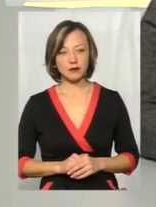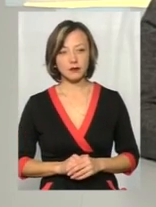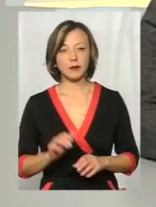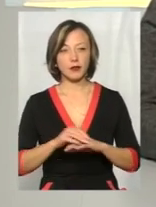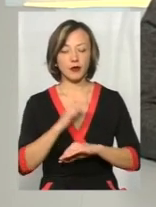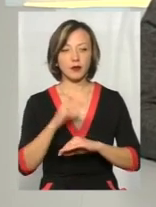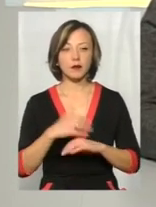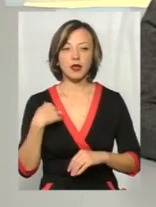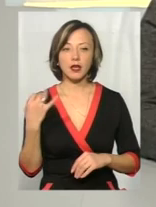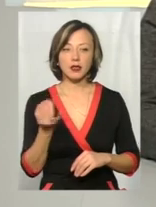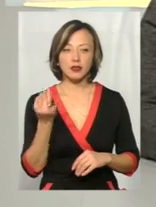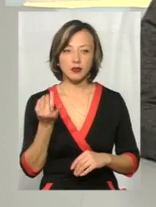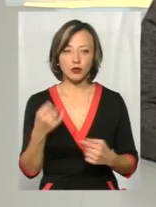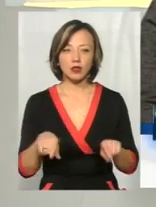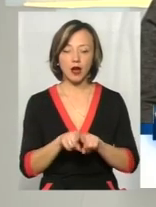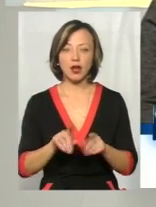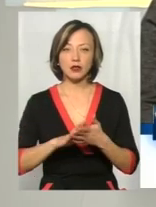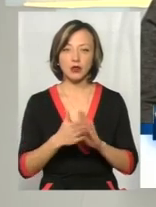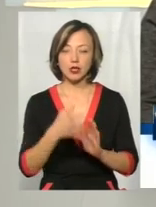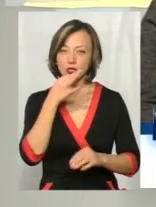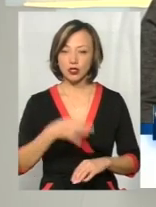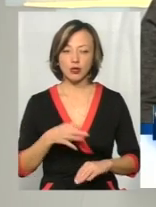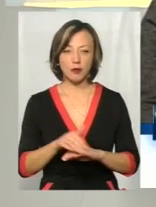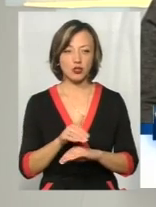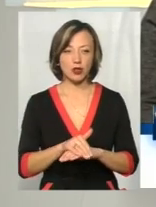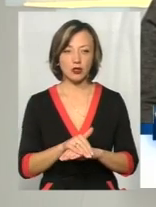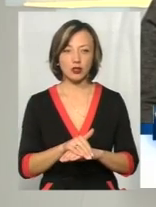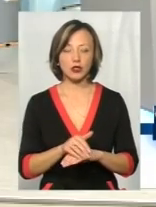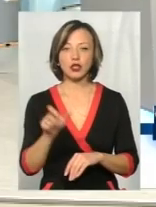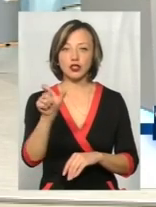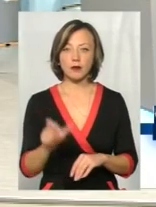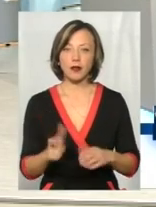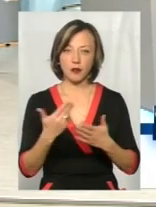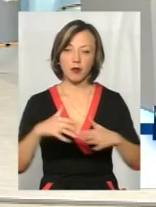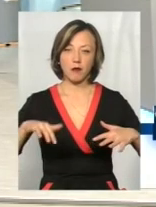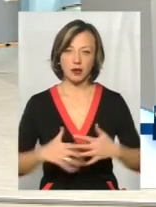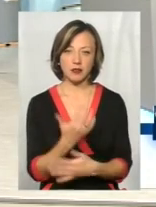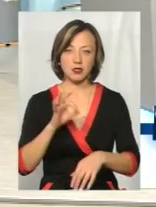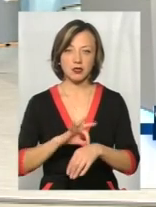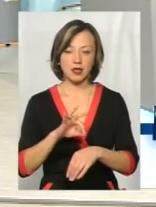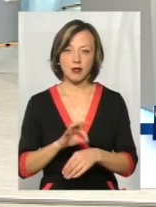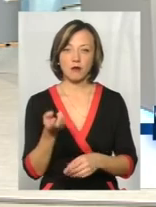Добрий вечір. Тут така ситуація. Скажіть, будь ласка, значить, чоловік простив, допустим, приходить